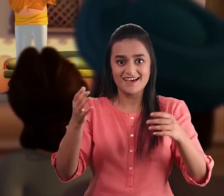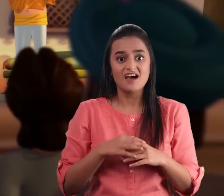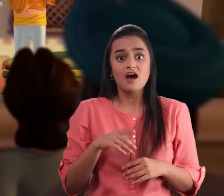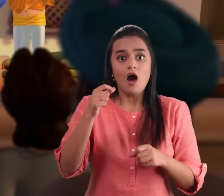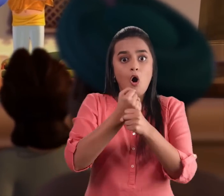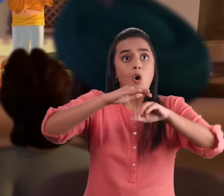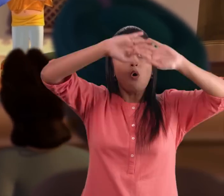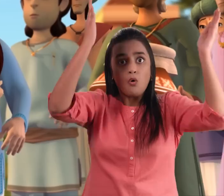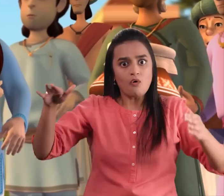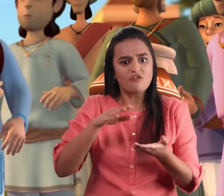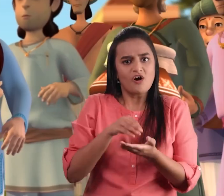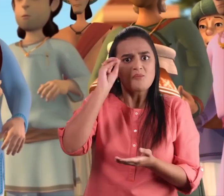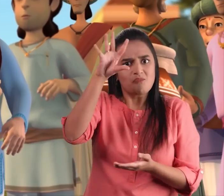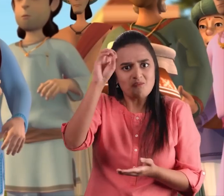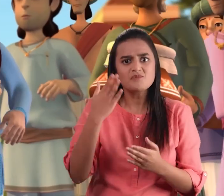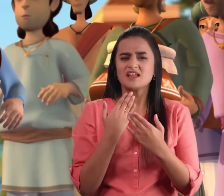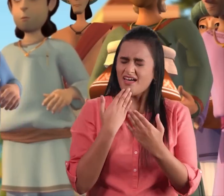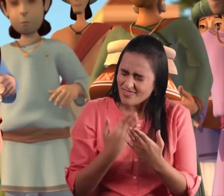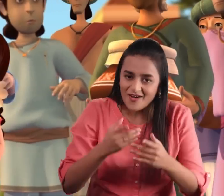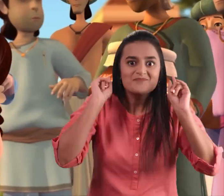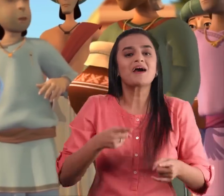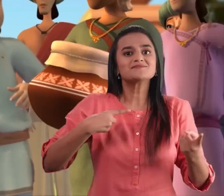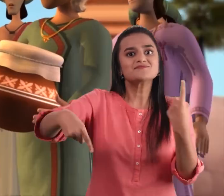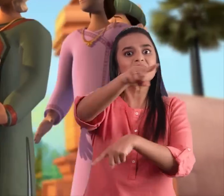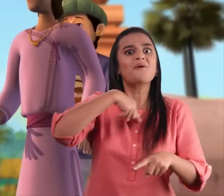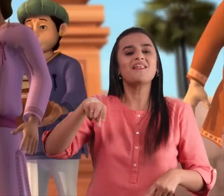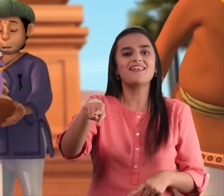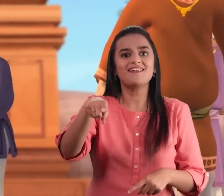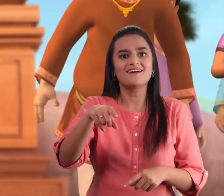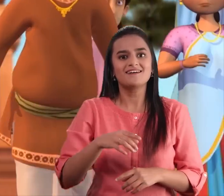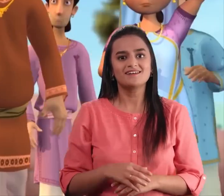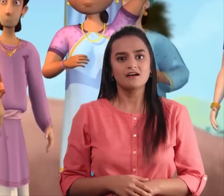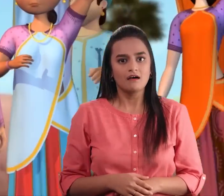हम सबको गोवर्धन पर्वत का हृदय से आभारी होना चाहिए।